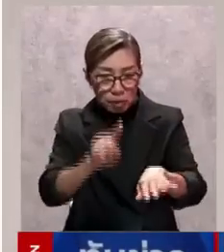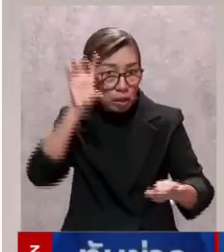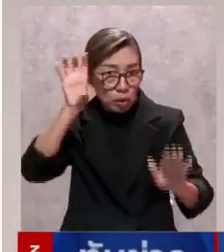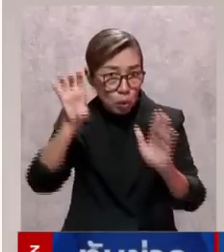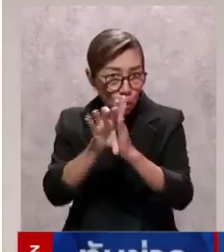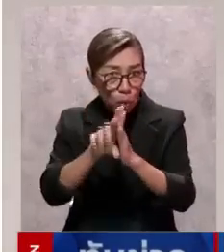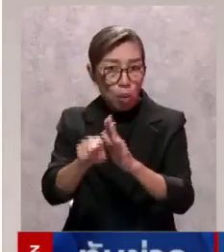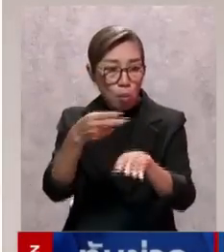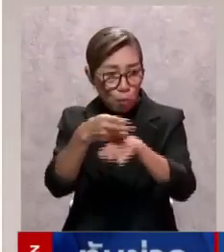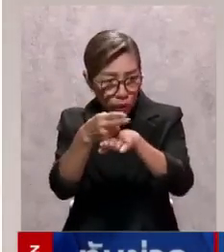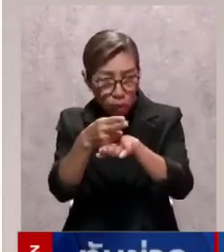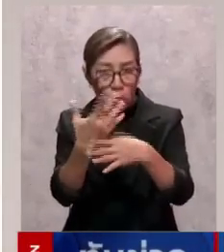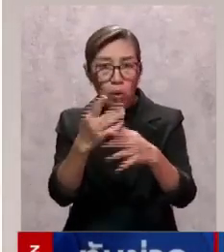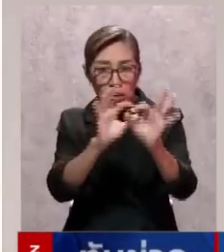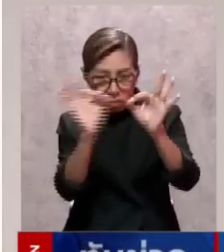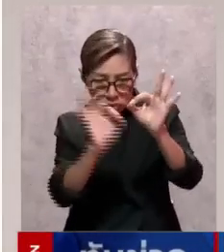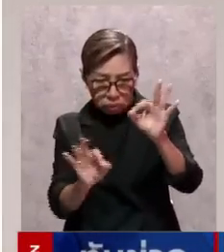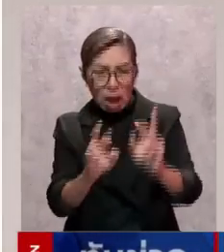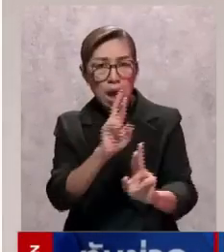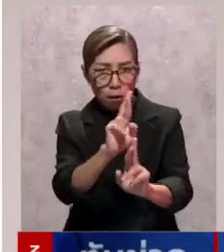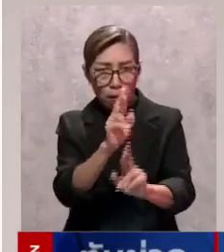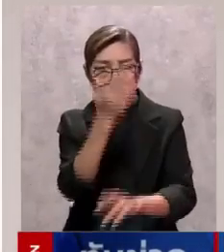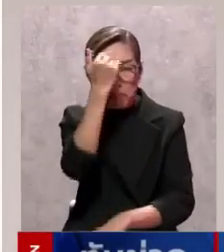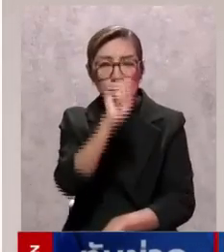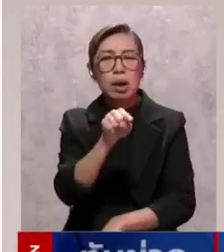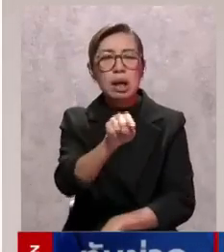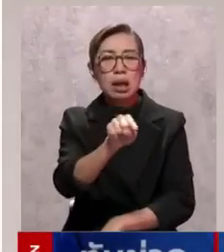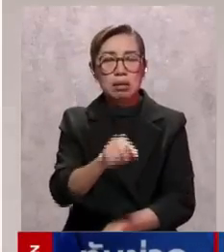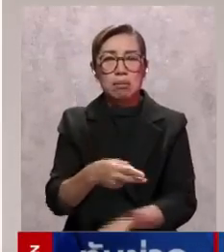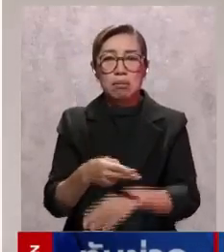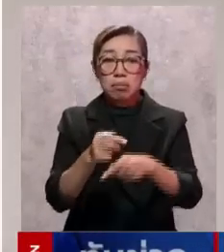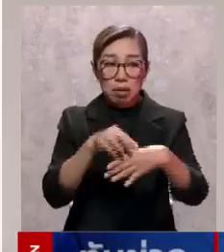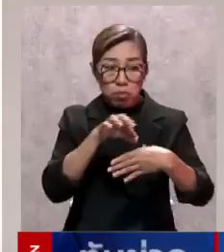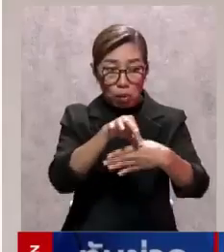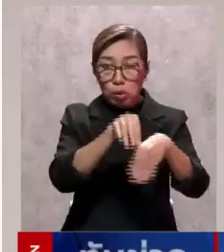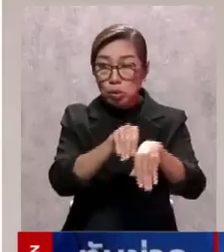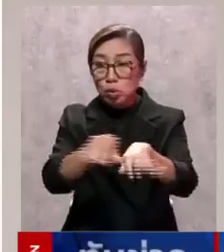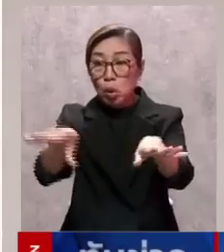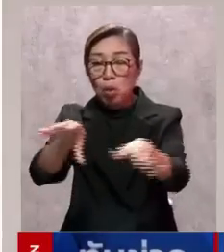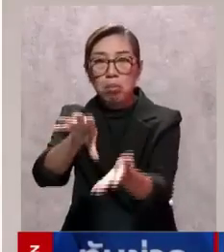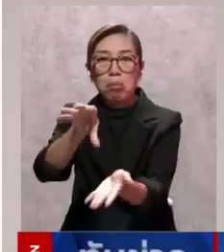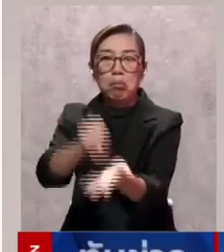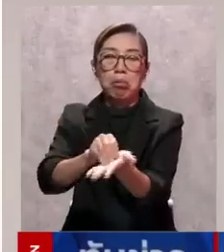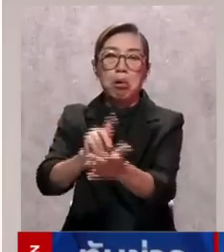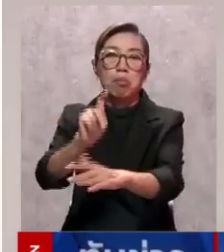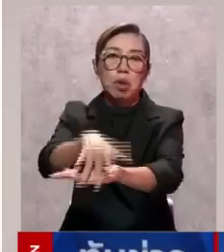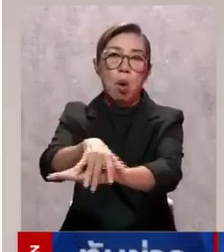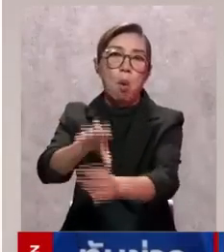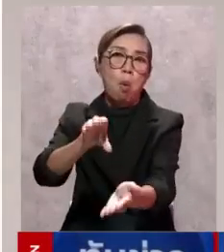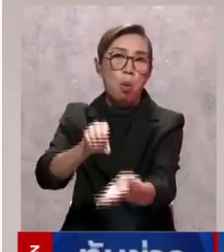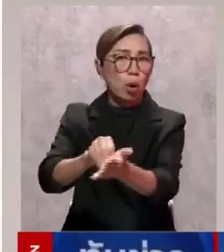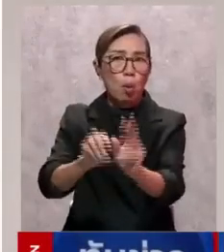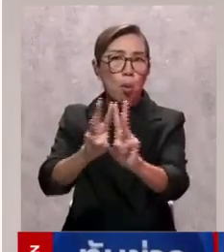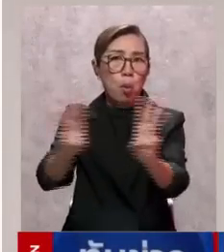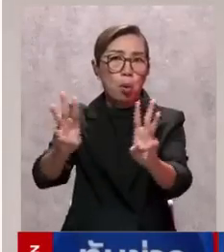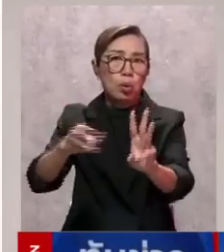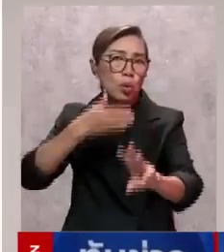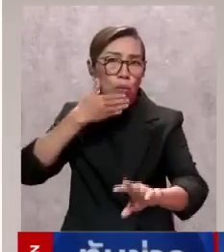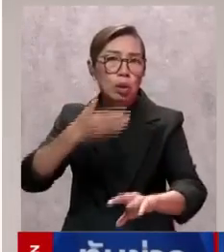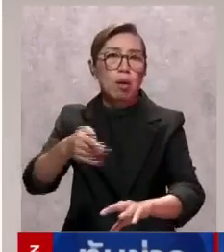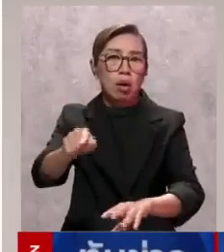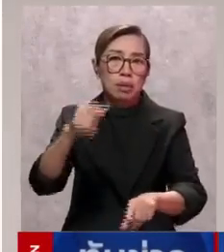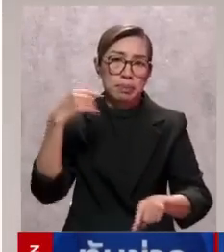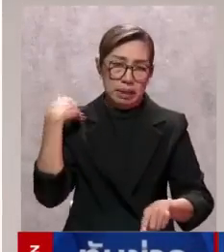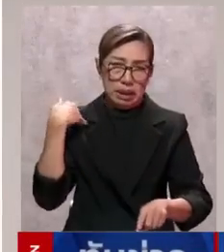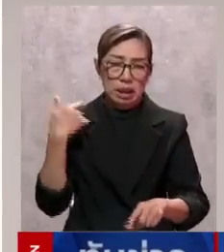ภาพคลิปแล้วก็ข้อความเนื่องจากการส่งต่อเนี่ยมันจะถูกบันทึกอยู่ในดิจิตอลฟุตปรินต์นะคะก็คือในโลกออนไลน์ทั้งหมดเนี่ย